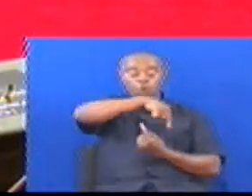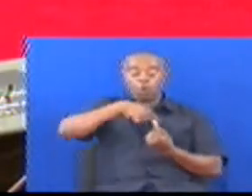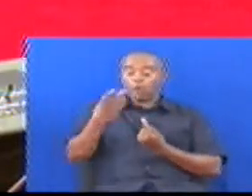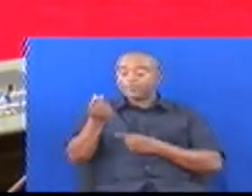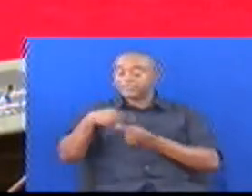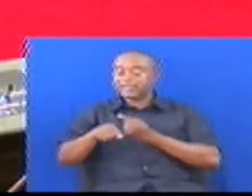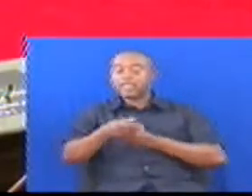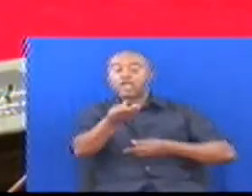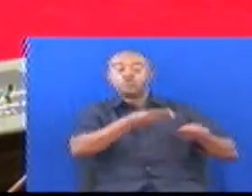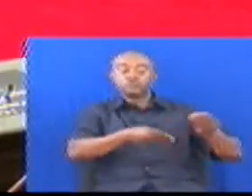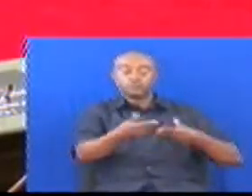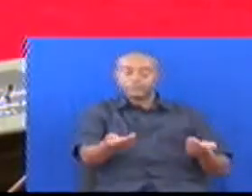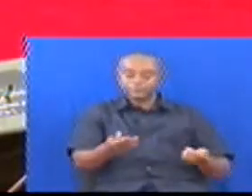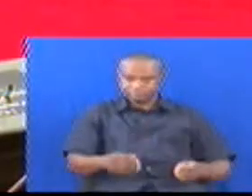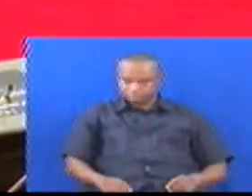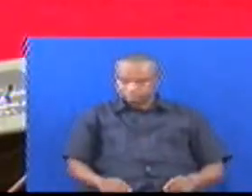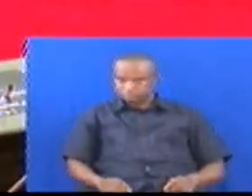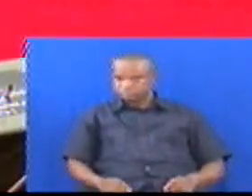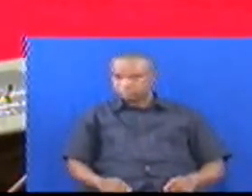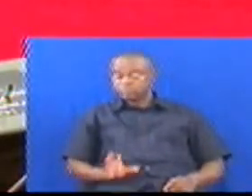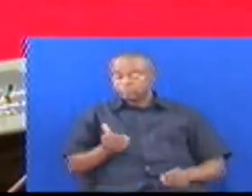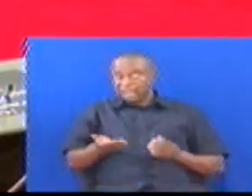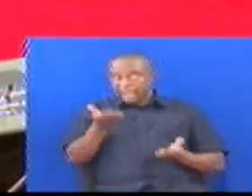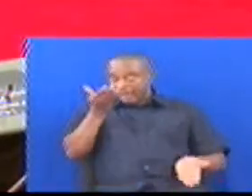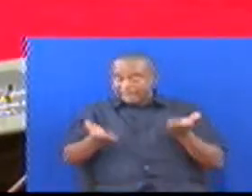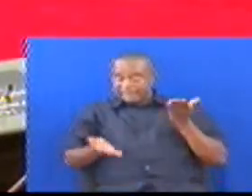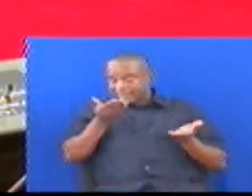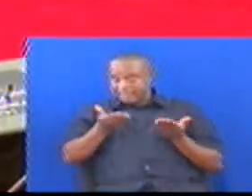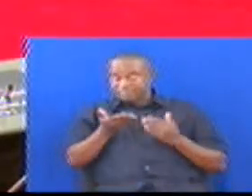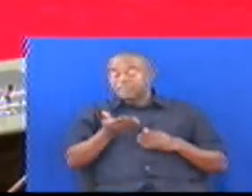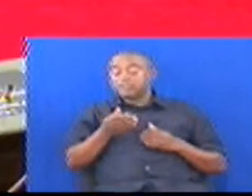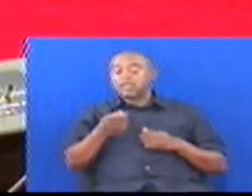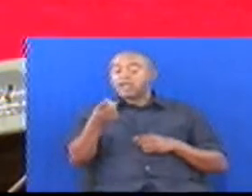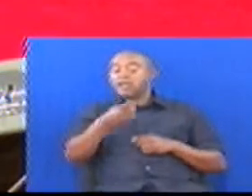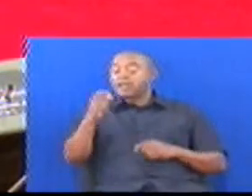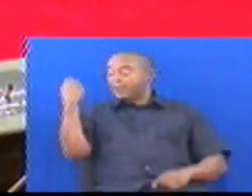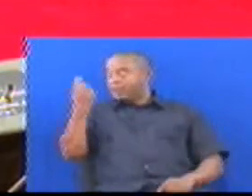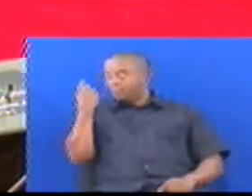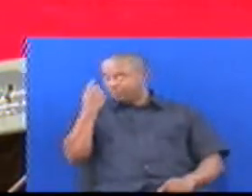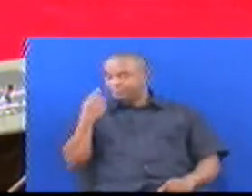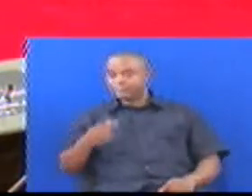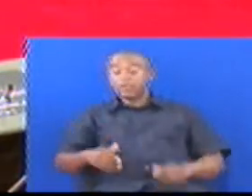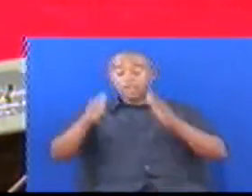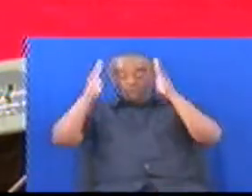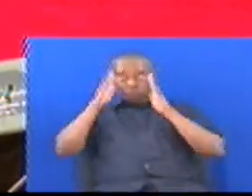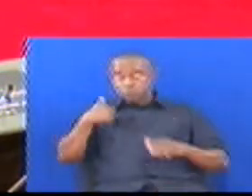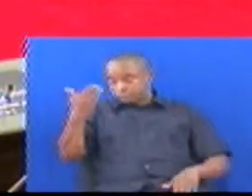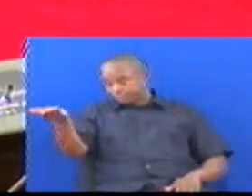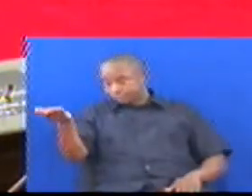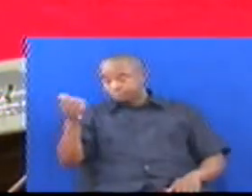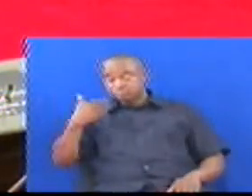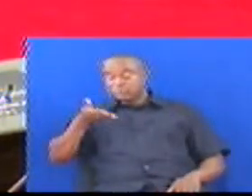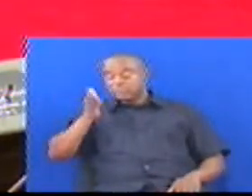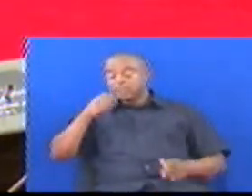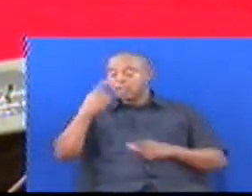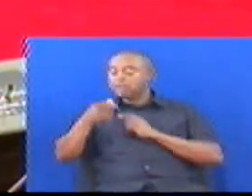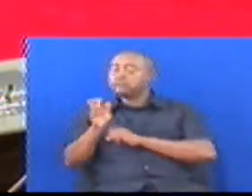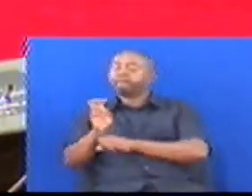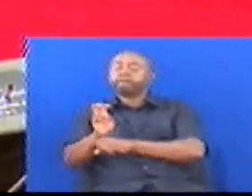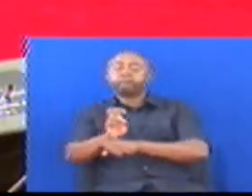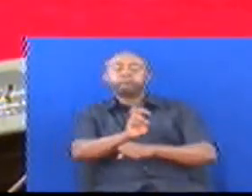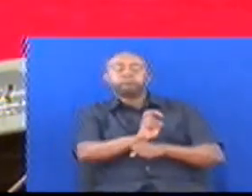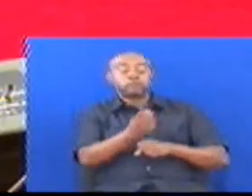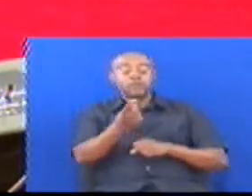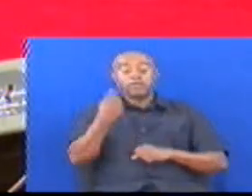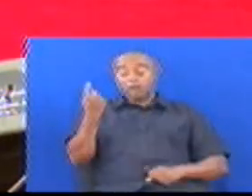kwenye uchumi. Tathmini ya uhimilivu wa deni la taifa. Mheshimiwa Spika, serikali imeendelea kusimamia deni la